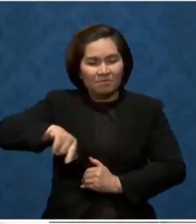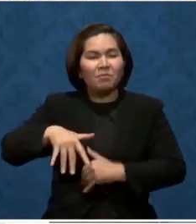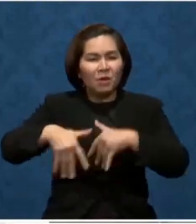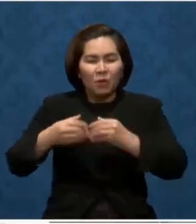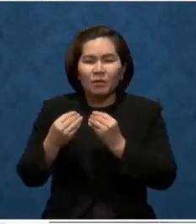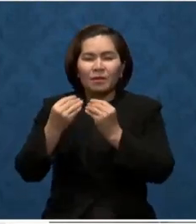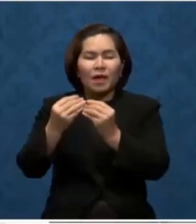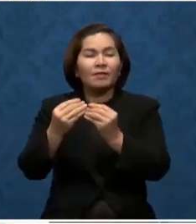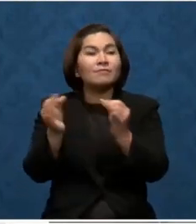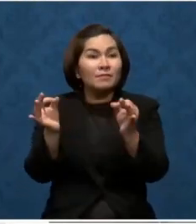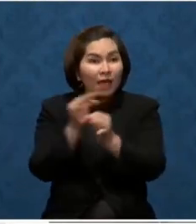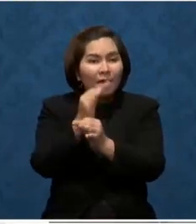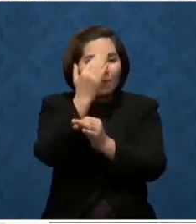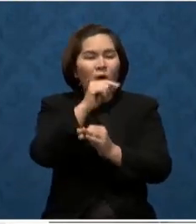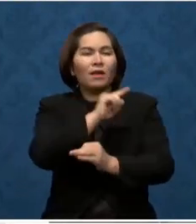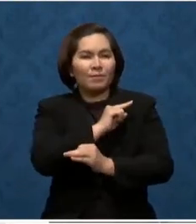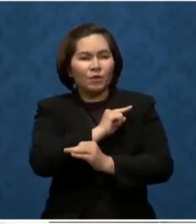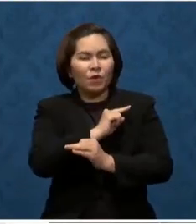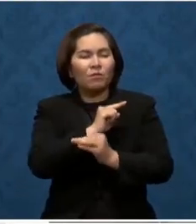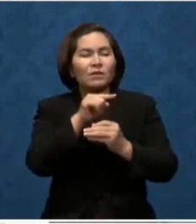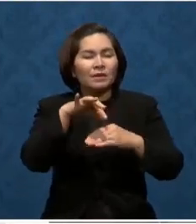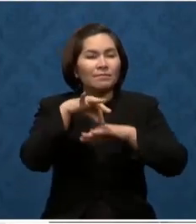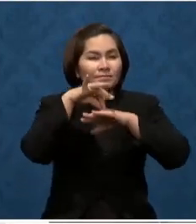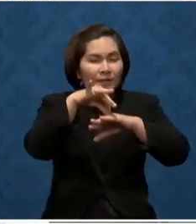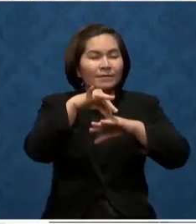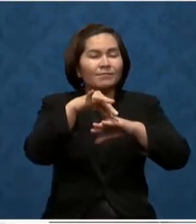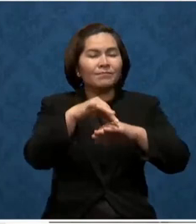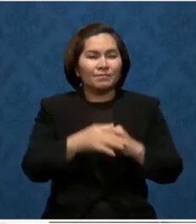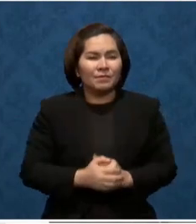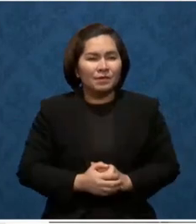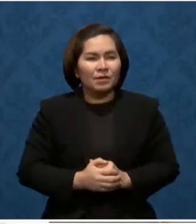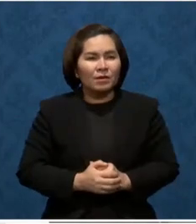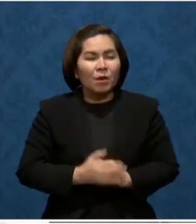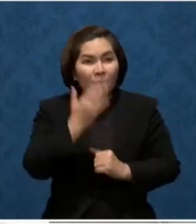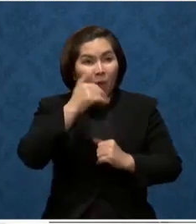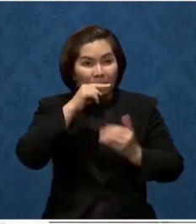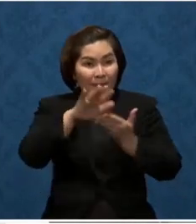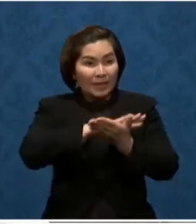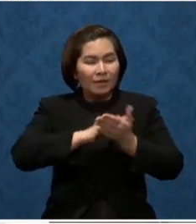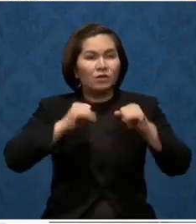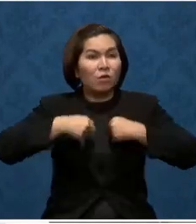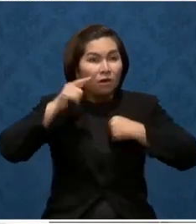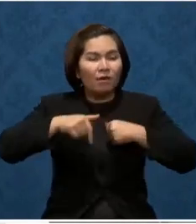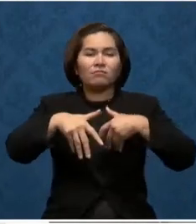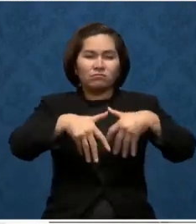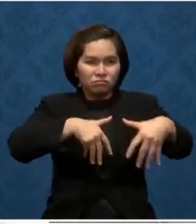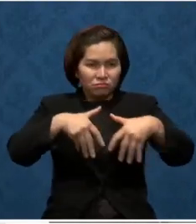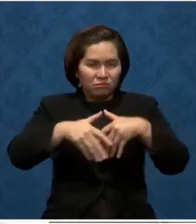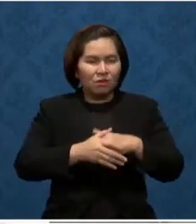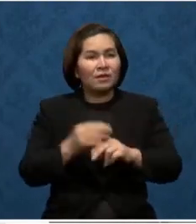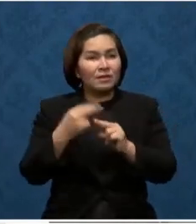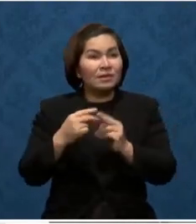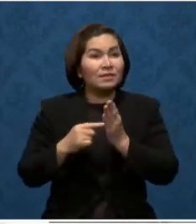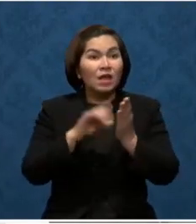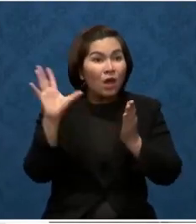ผู้เป็นเจ้าของประเทศเขาให้ความสำคัญมากว่าผู้ที่เสนอชื่อต้องมาจากสภา